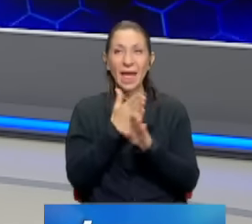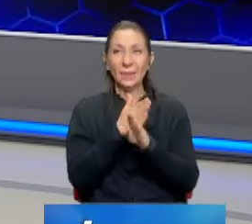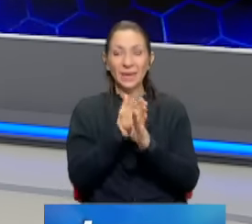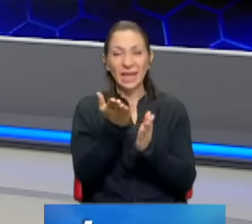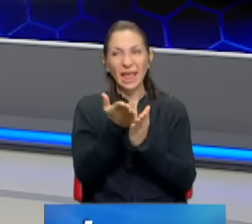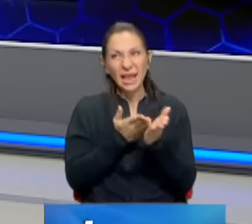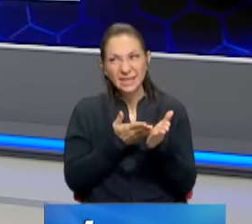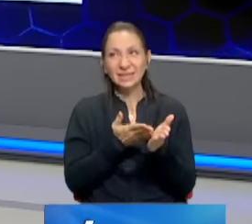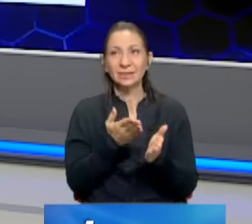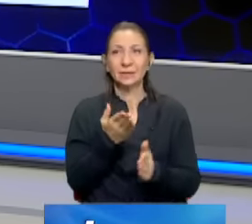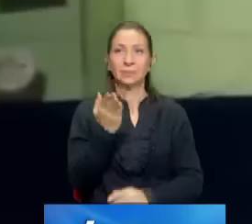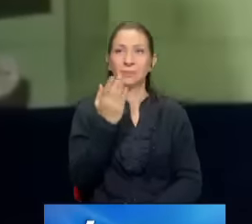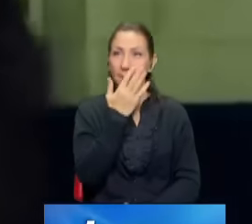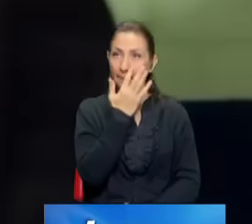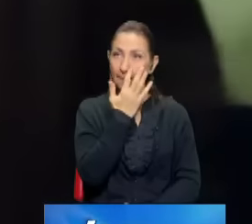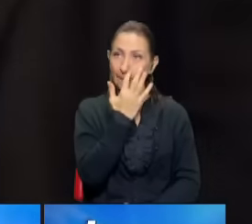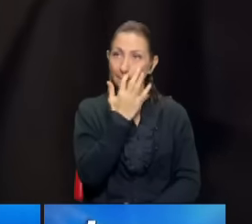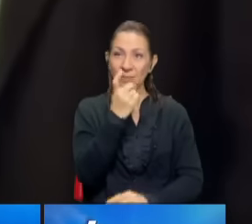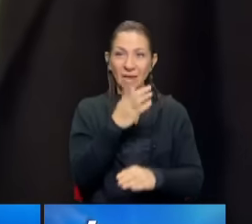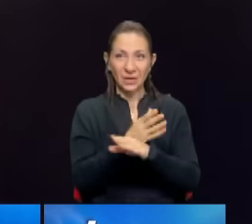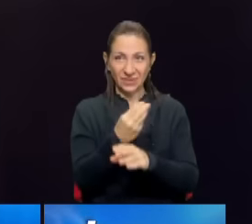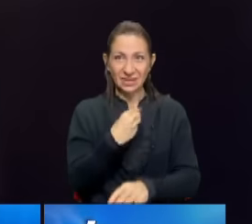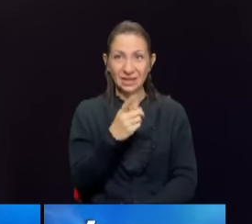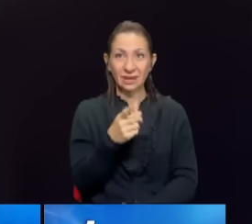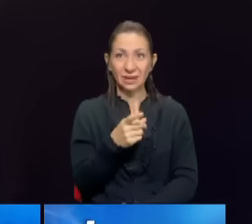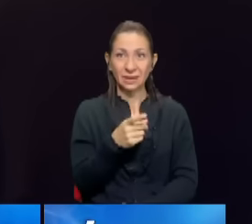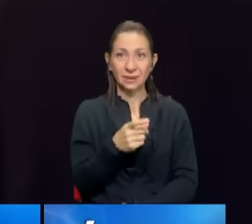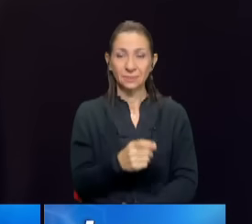sahnesini. Bir ekmek versene.